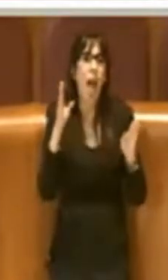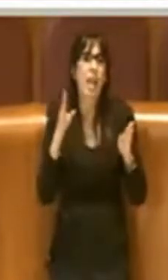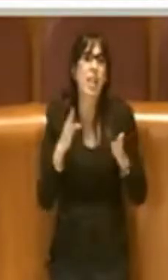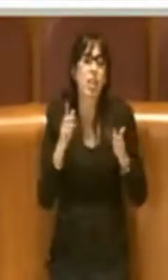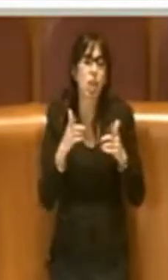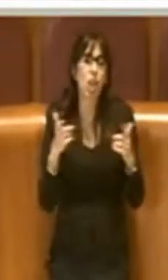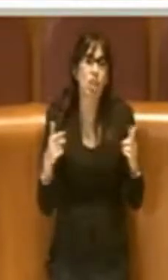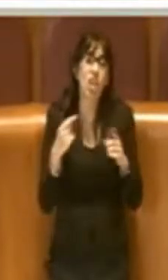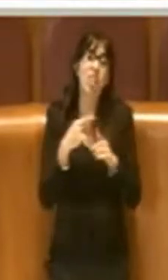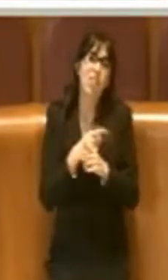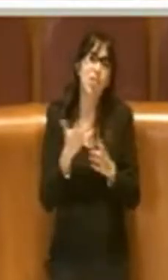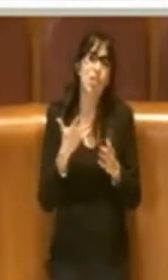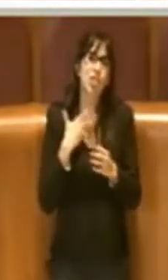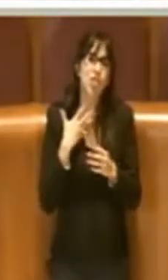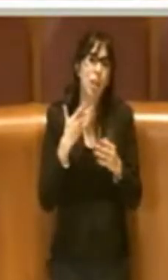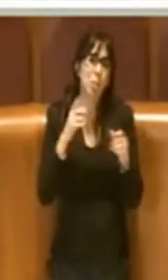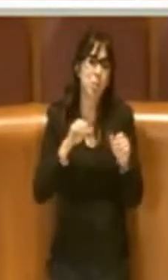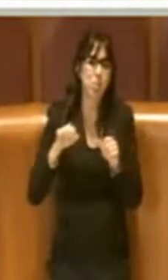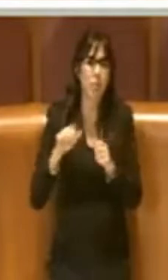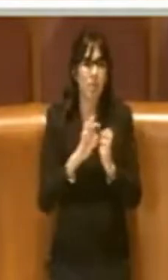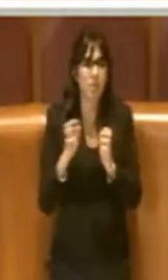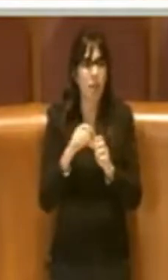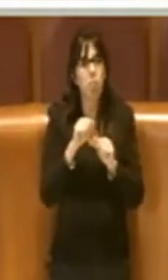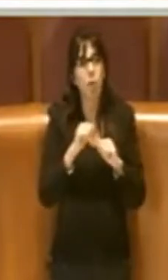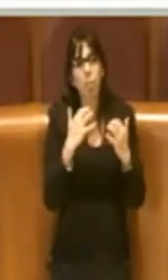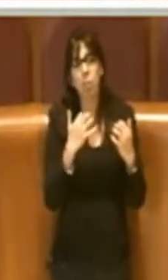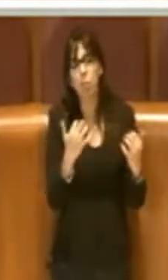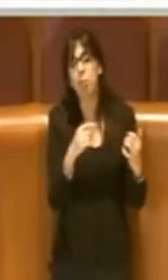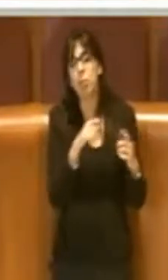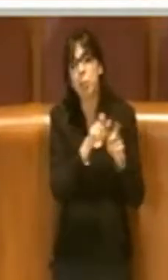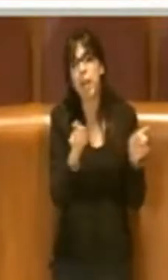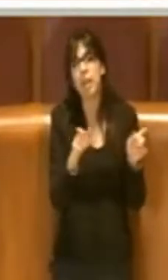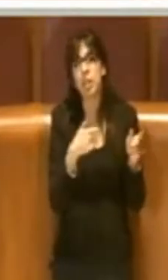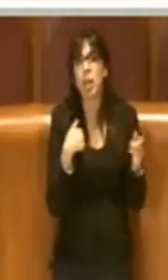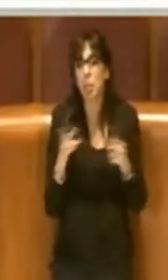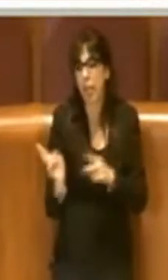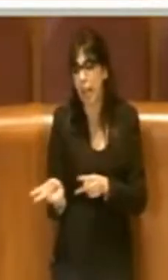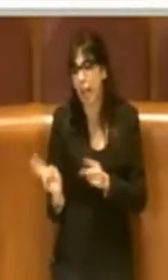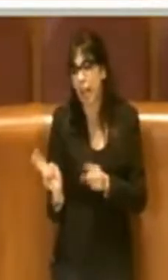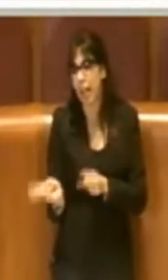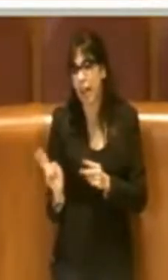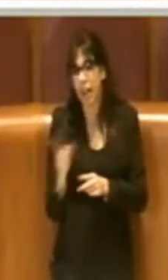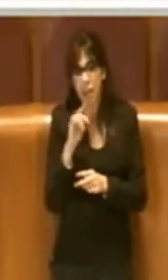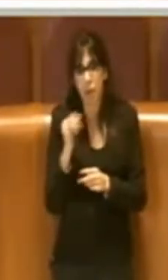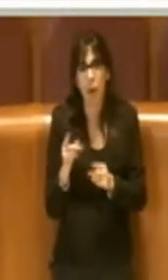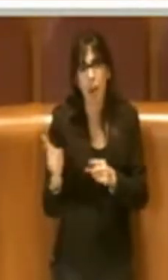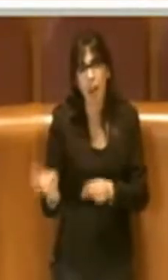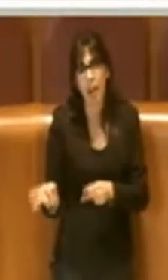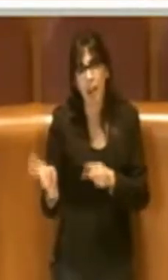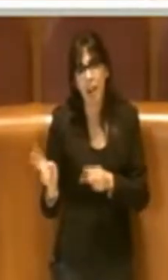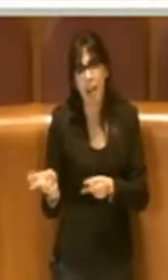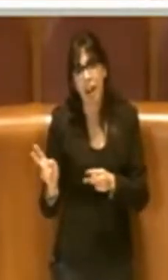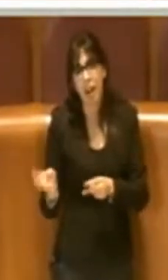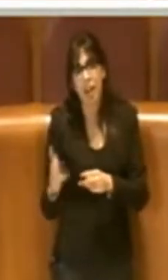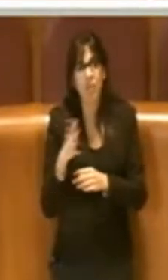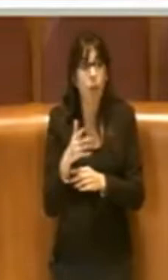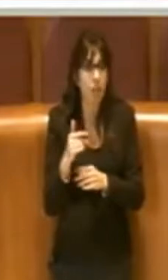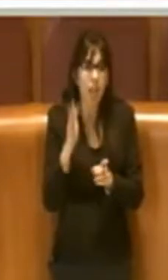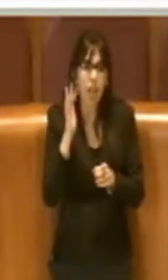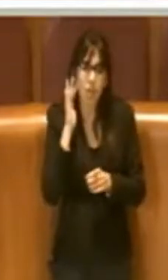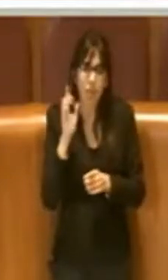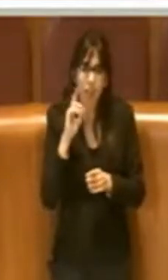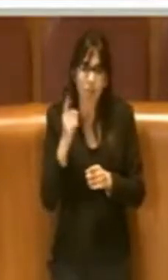diversi aspetti, e quindi magari la gente del pubblico scambia due chiacchiere, forse sentire non farebbe